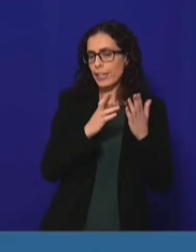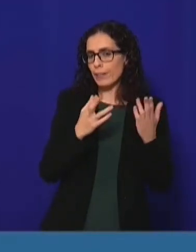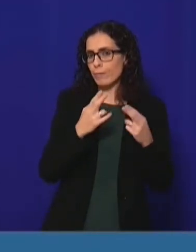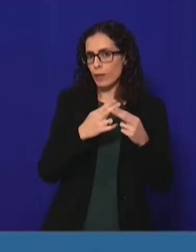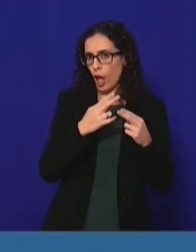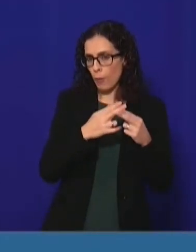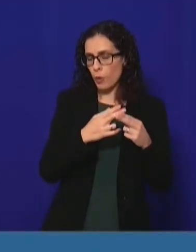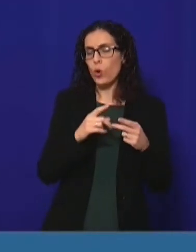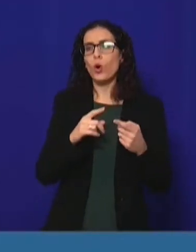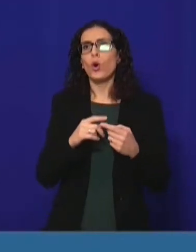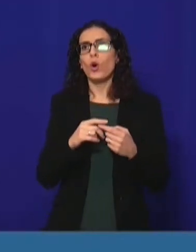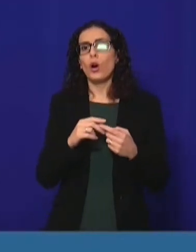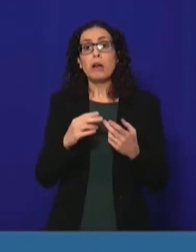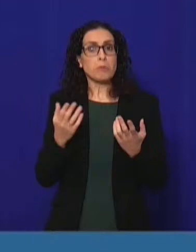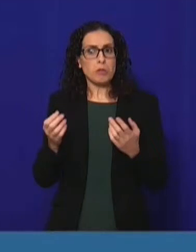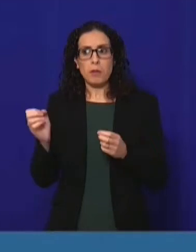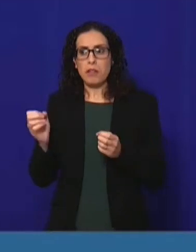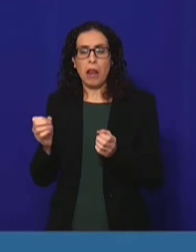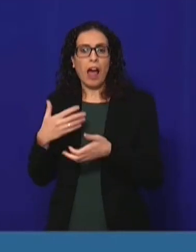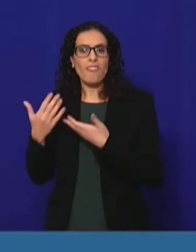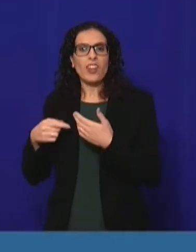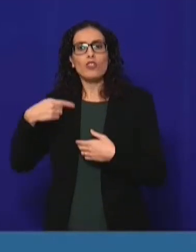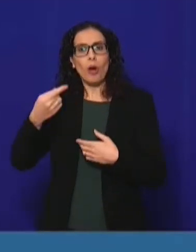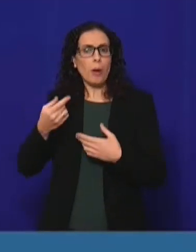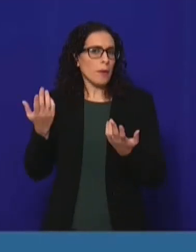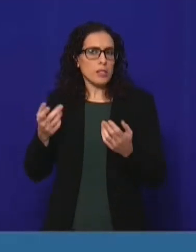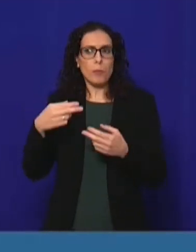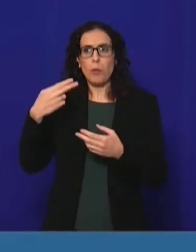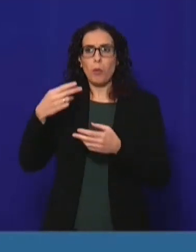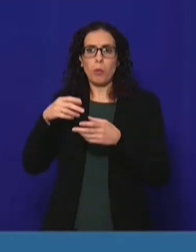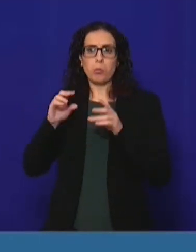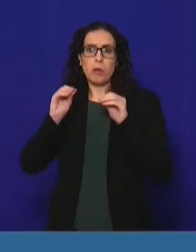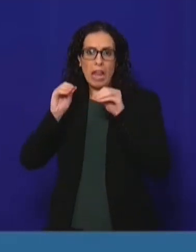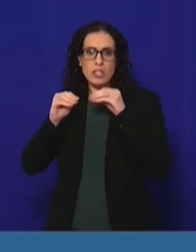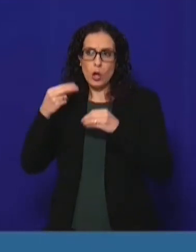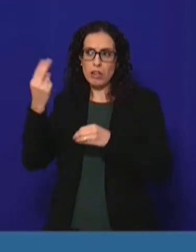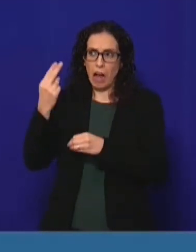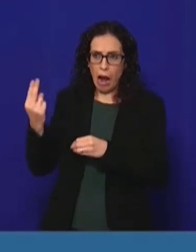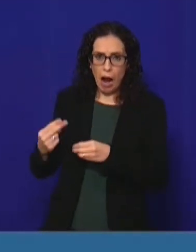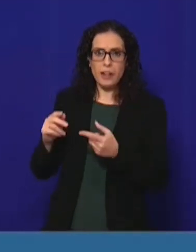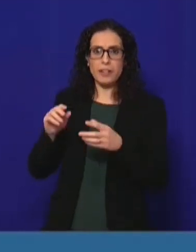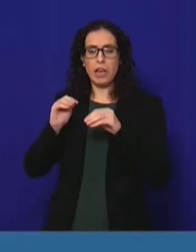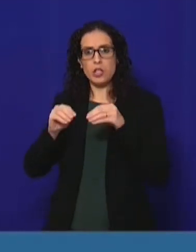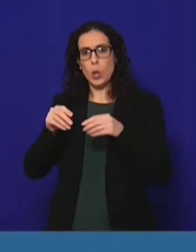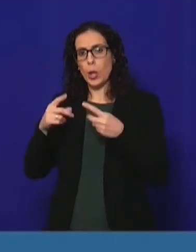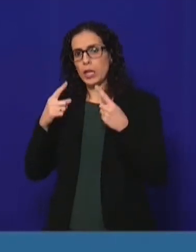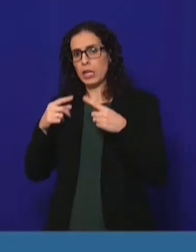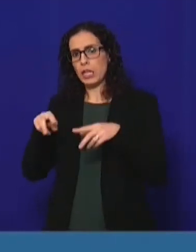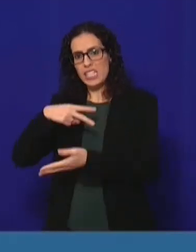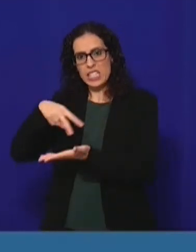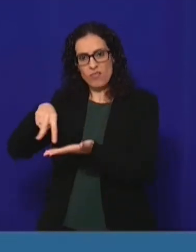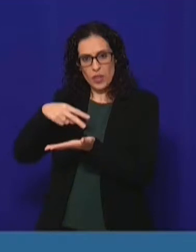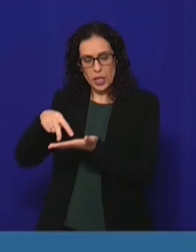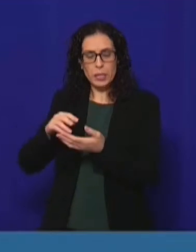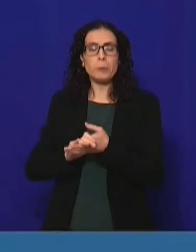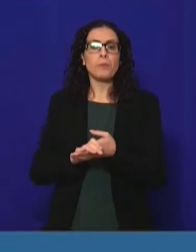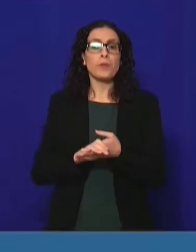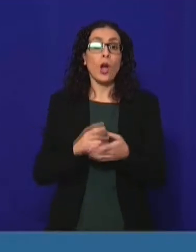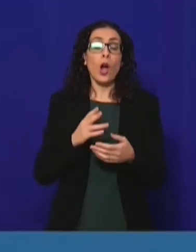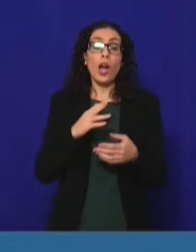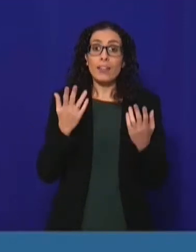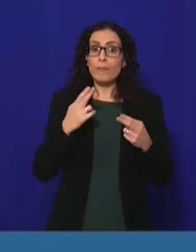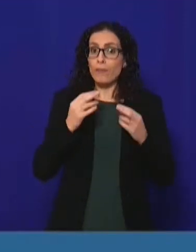dancing, etc. ta' kif jistaw isiru mezzi ta' mitigazzjoni anka meta jkun qiegħed isir ċertu